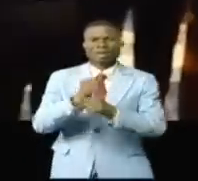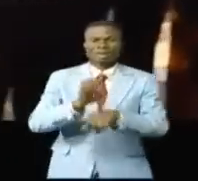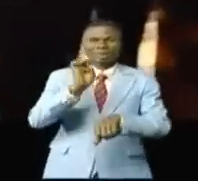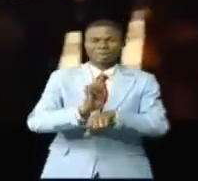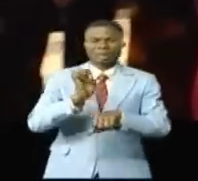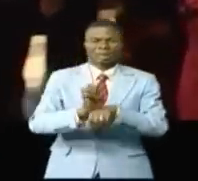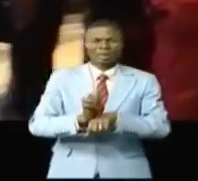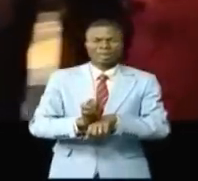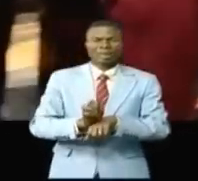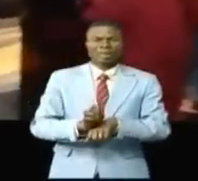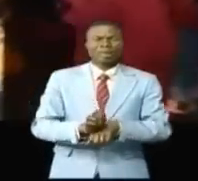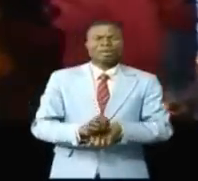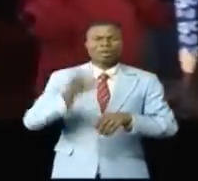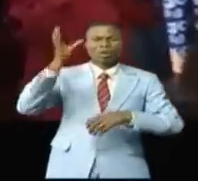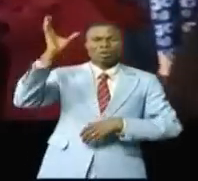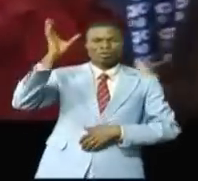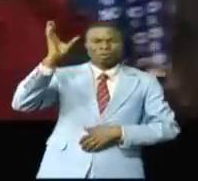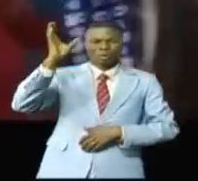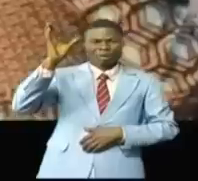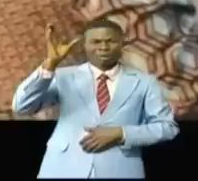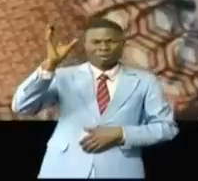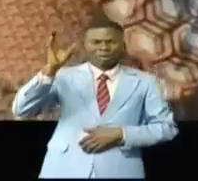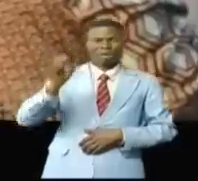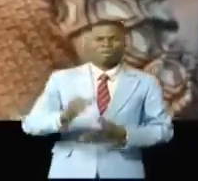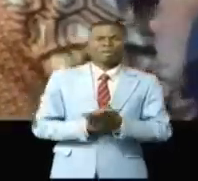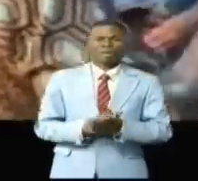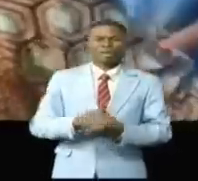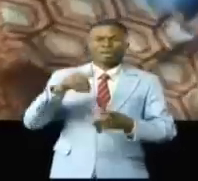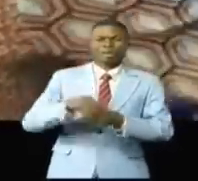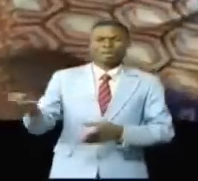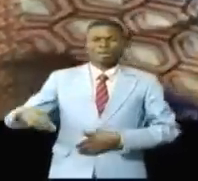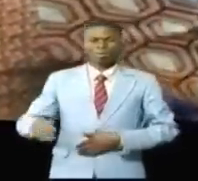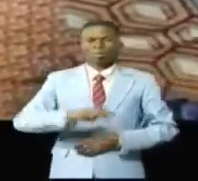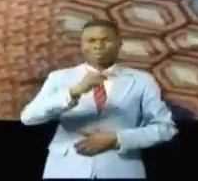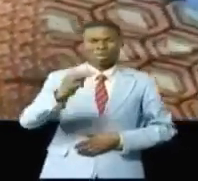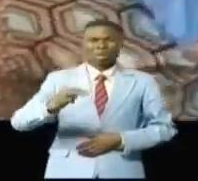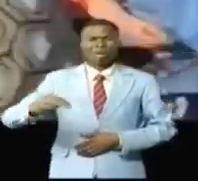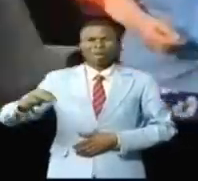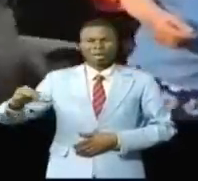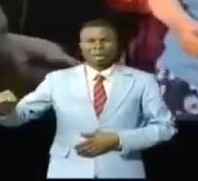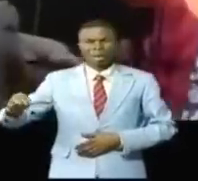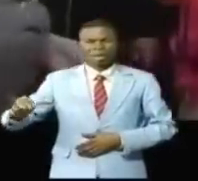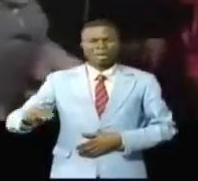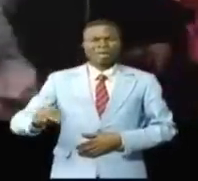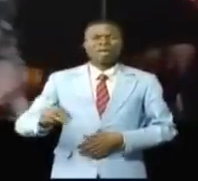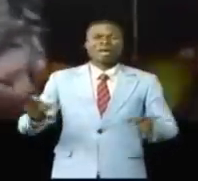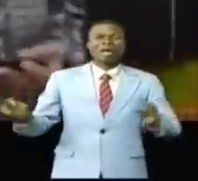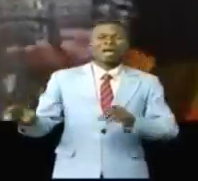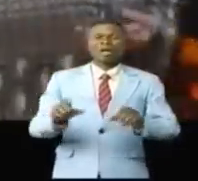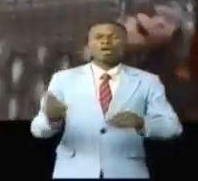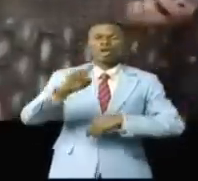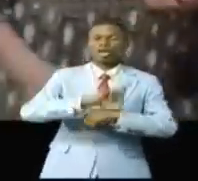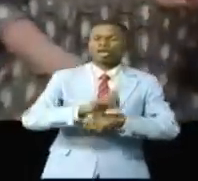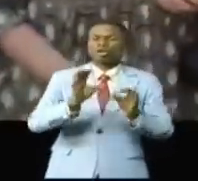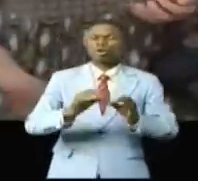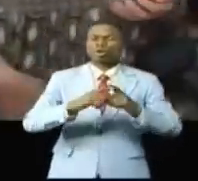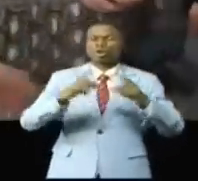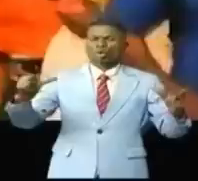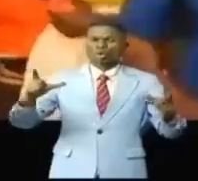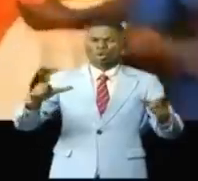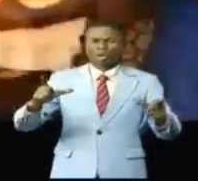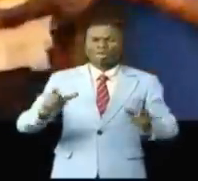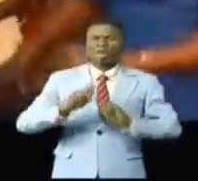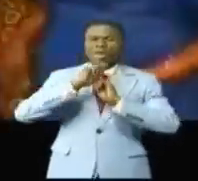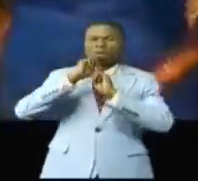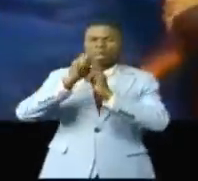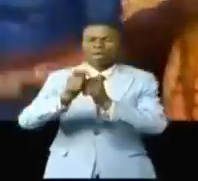méthodiste unie au village Etikungu, dans la province du Maniema, est un grand événement. Pour donner un cachet spécial à